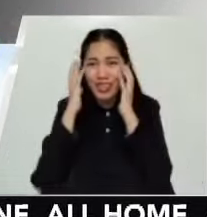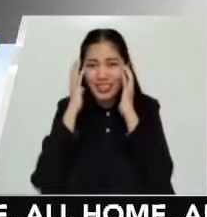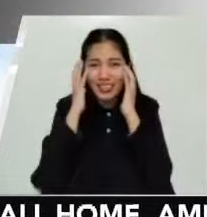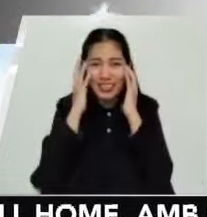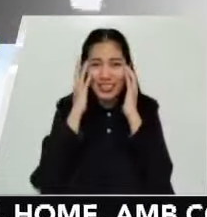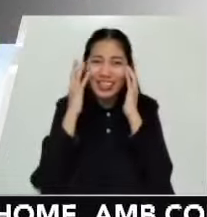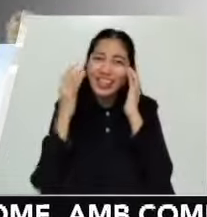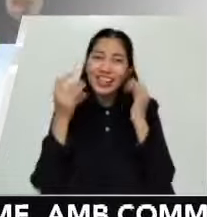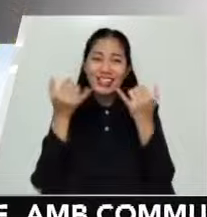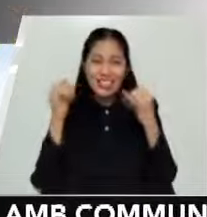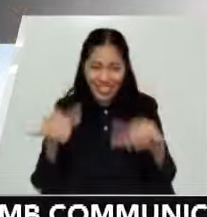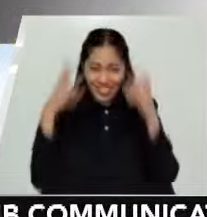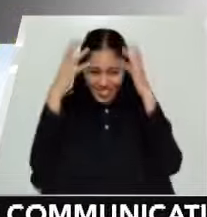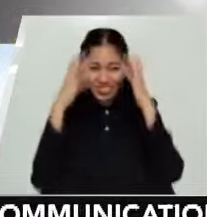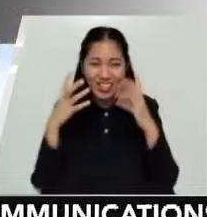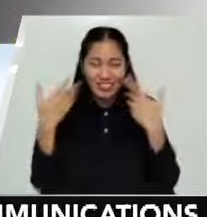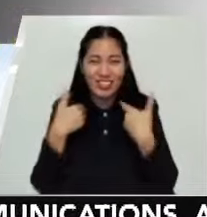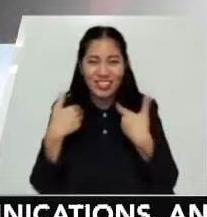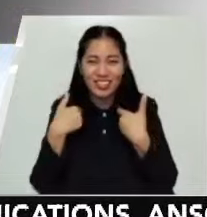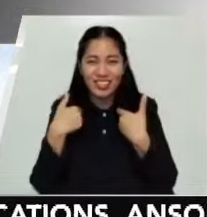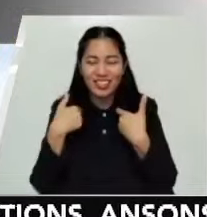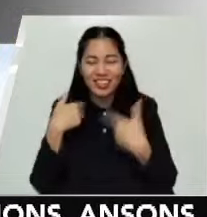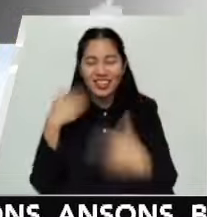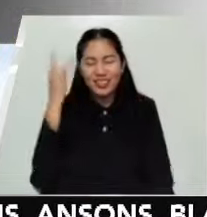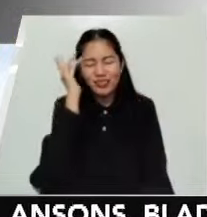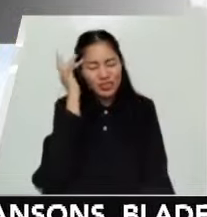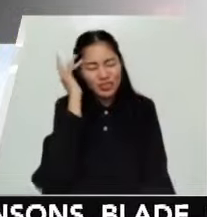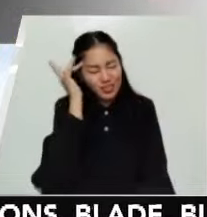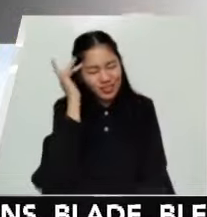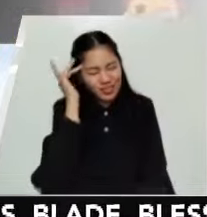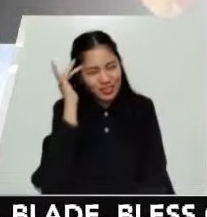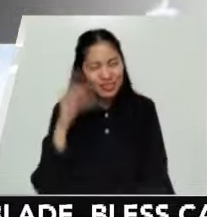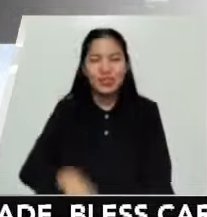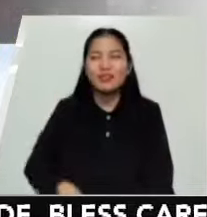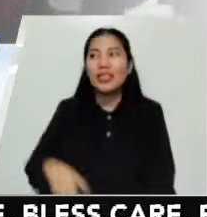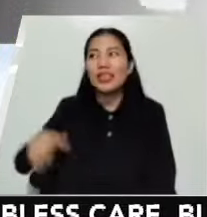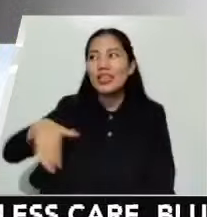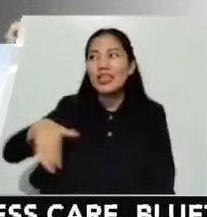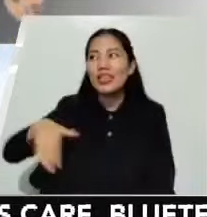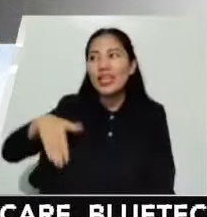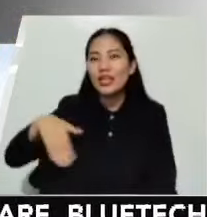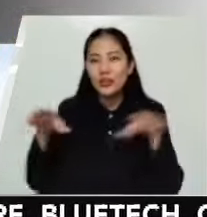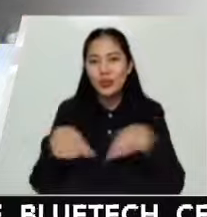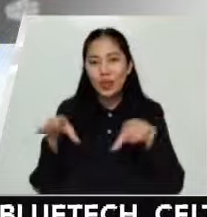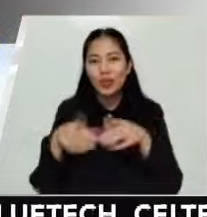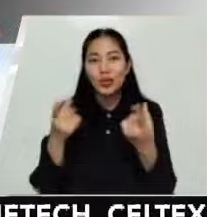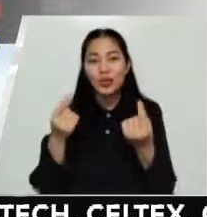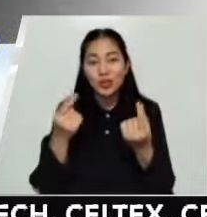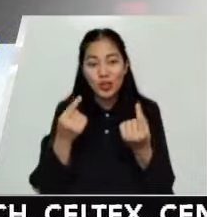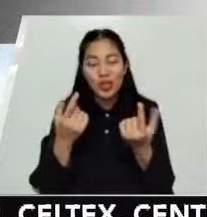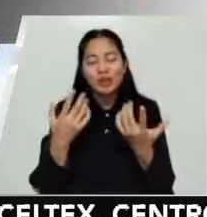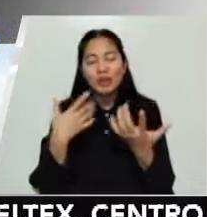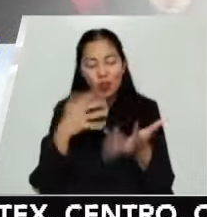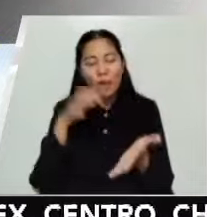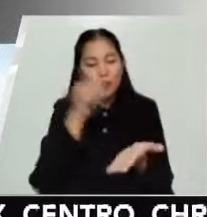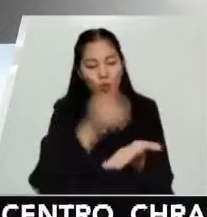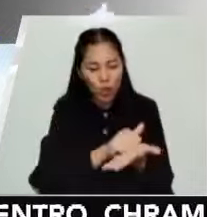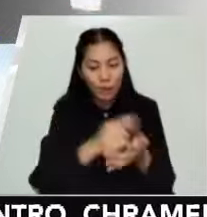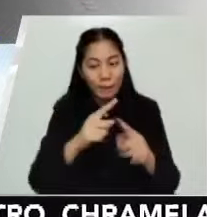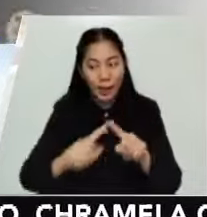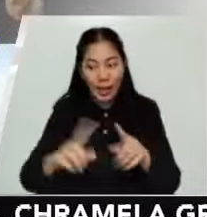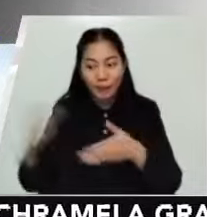niya. Nakakaloka si Kuya. Late na nga raw siya, kaya piniling mag-book sa ride-hailing app. Pero pagdating ni Kuya Rider,